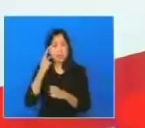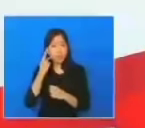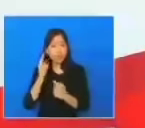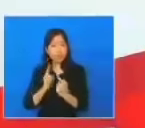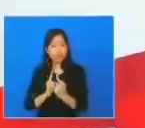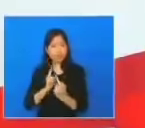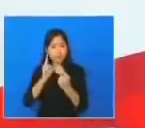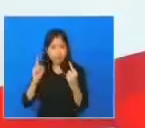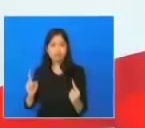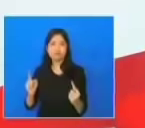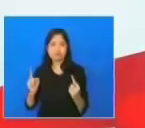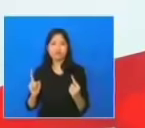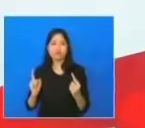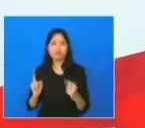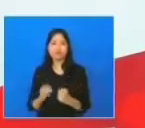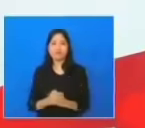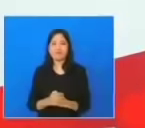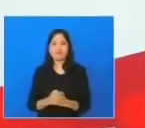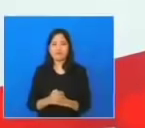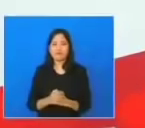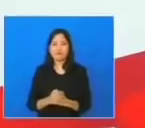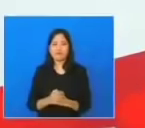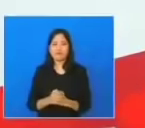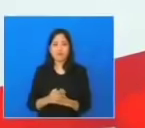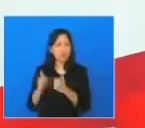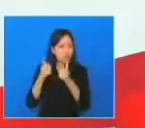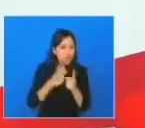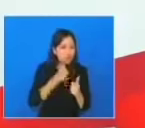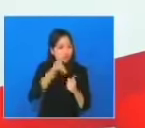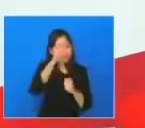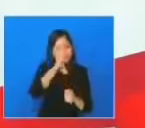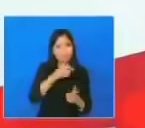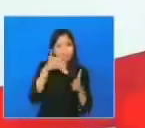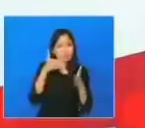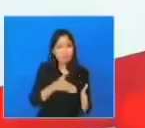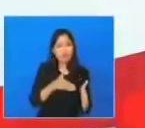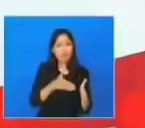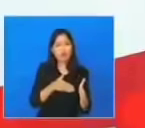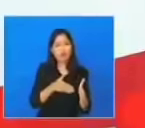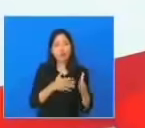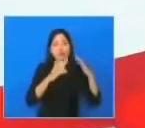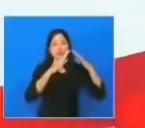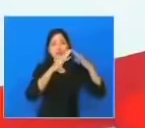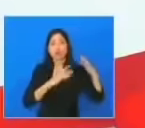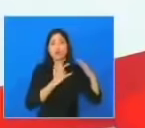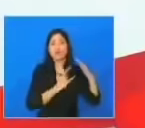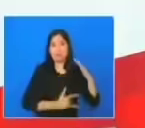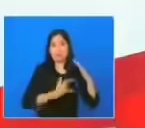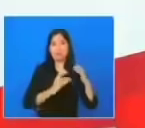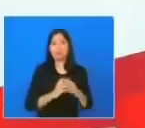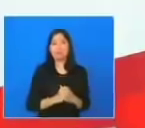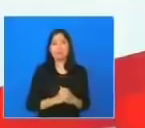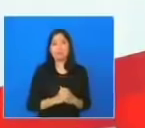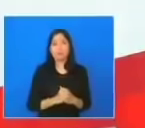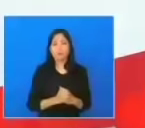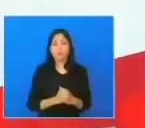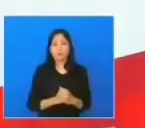aman. Patuh dan disiplin untuk tetap di rumah